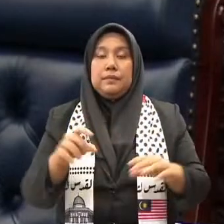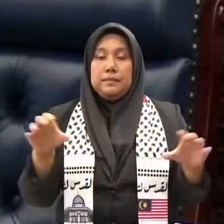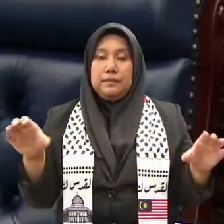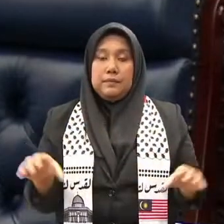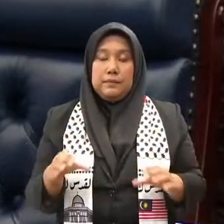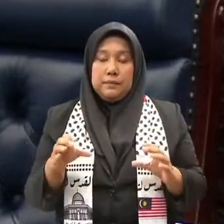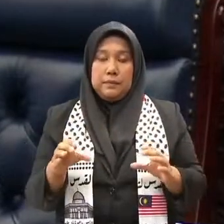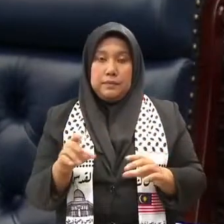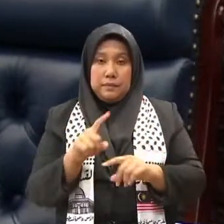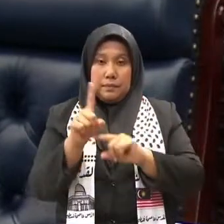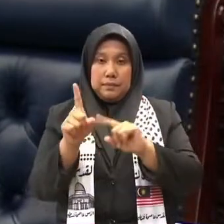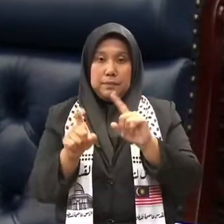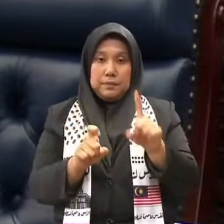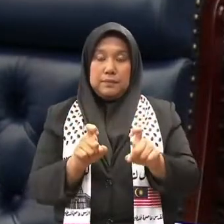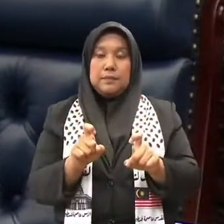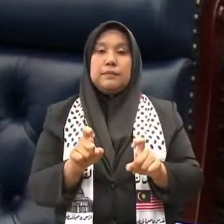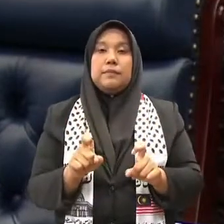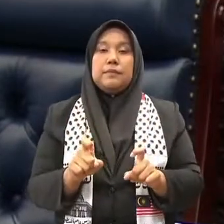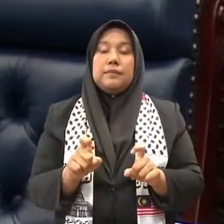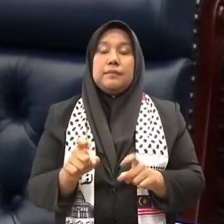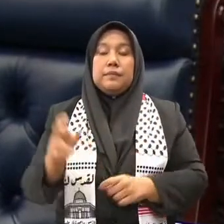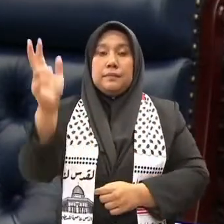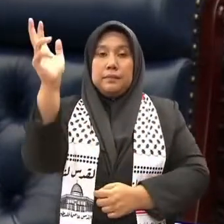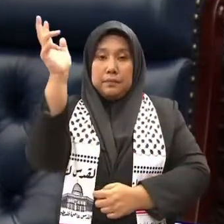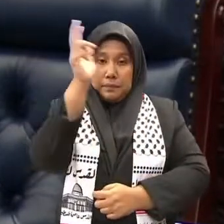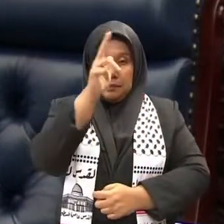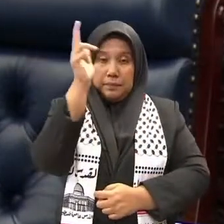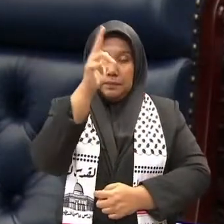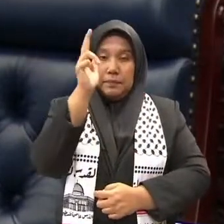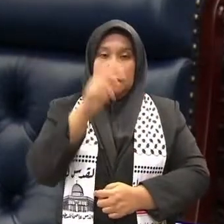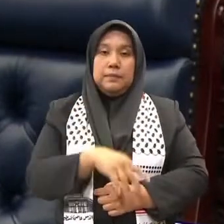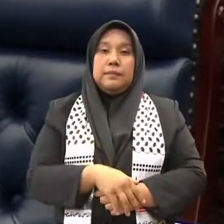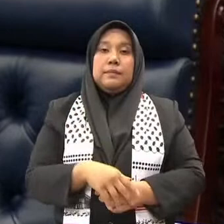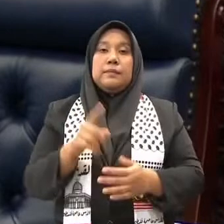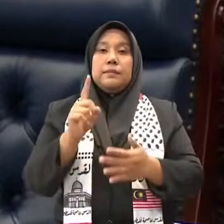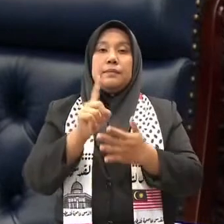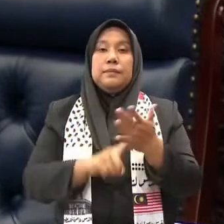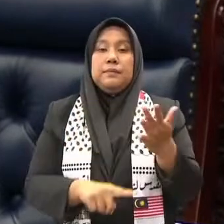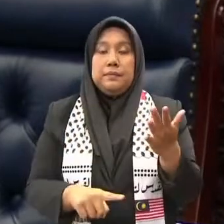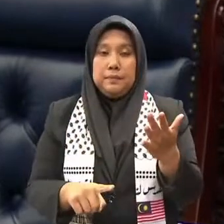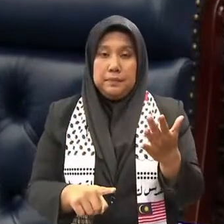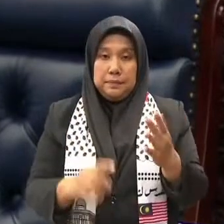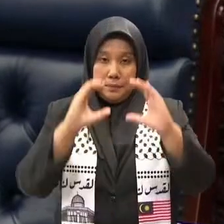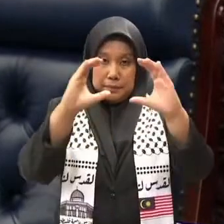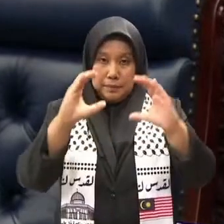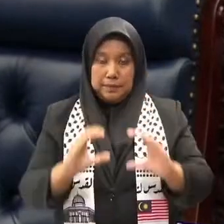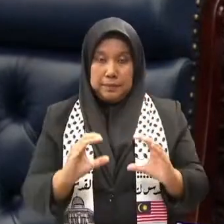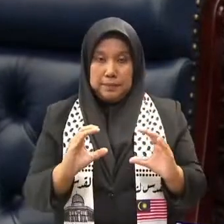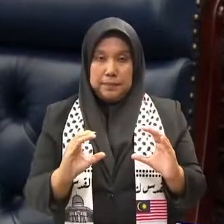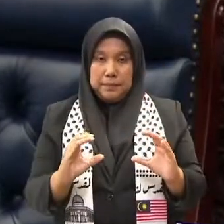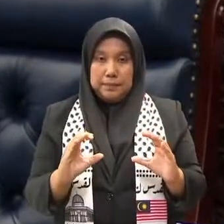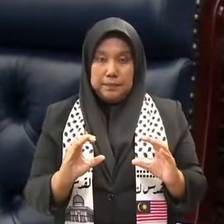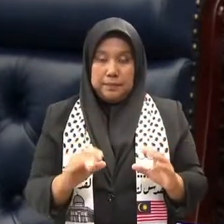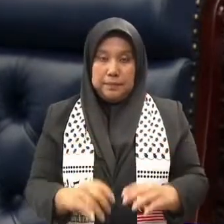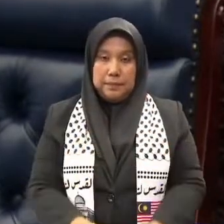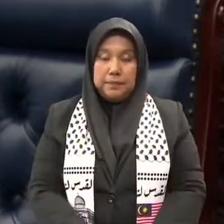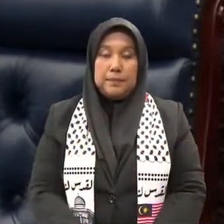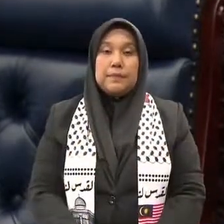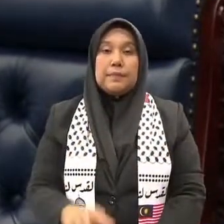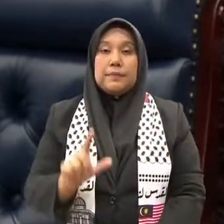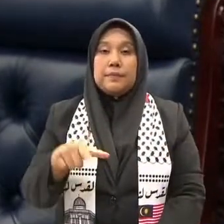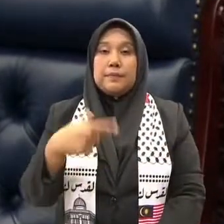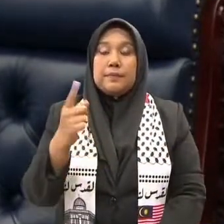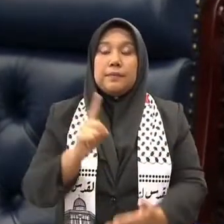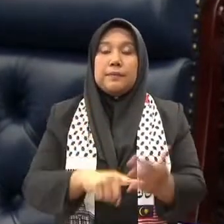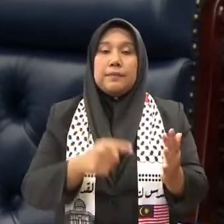bertanya kepada pihak Kerajaan apakah langkah-langkah yang selain daripada yang disbutkan tadi